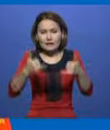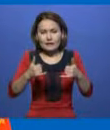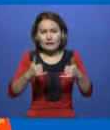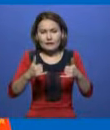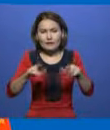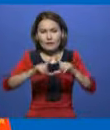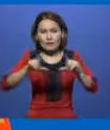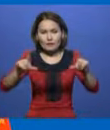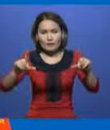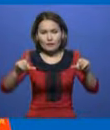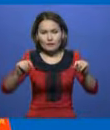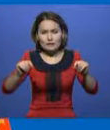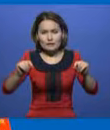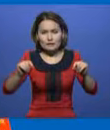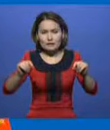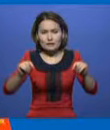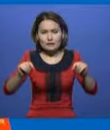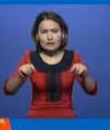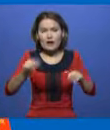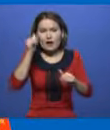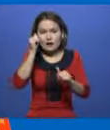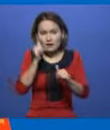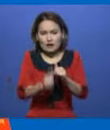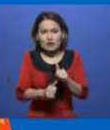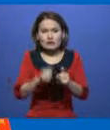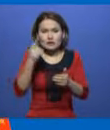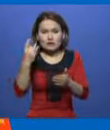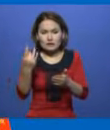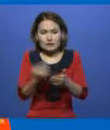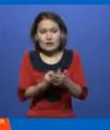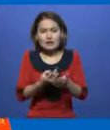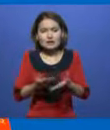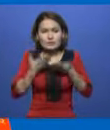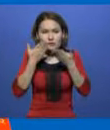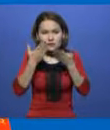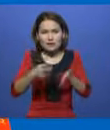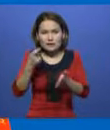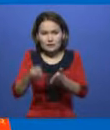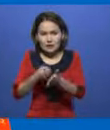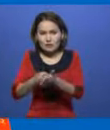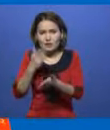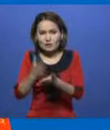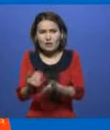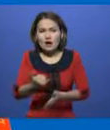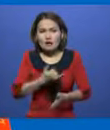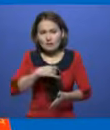күнде біздер ақпарат алып отырамыз, қанша бензин, дизтопливо, тағы басқа жағар